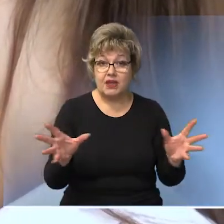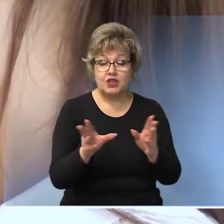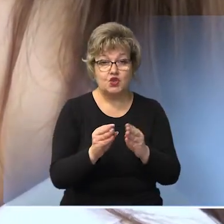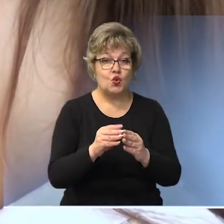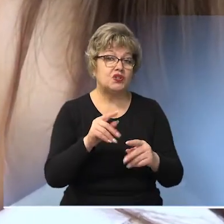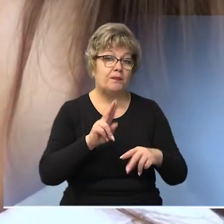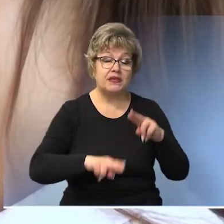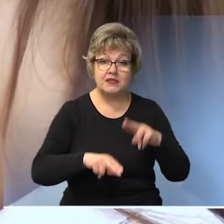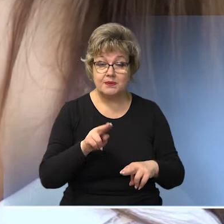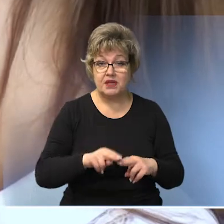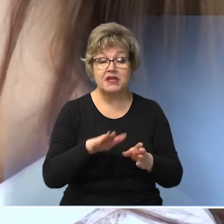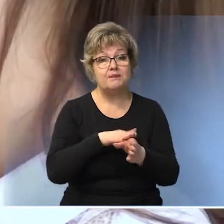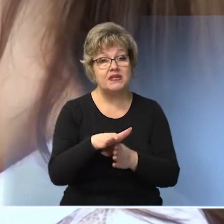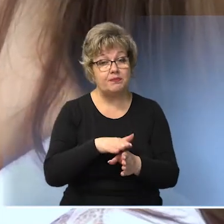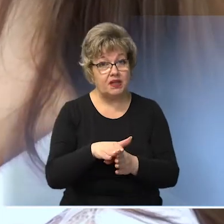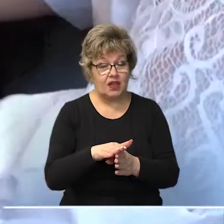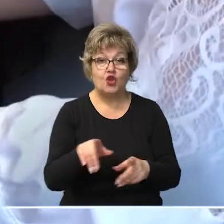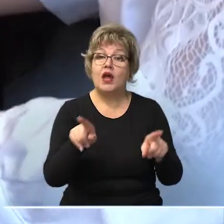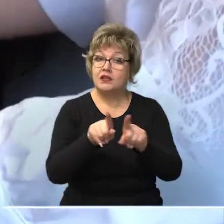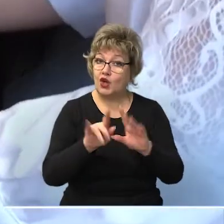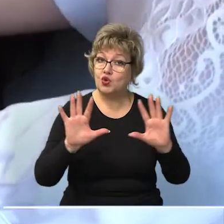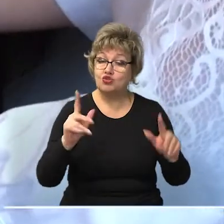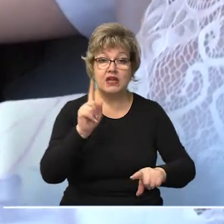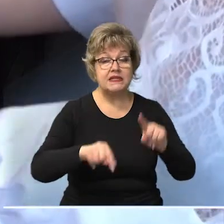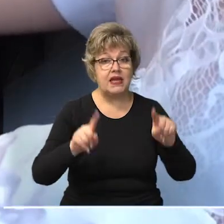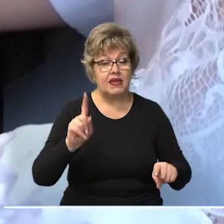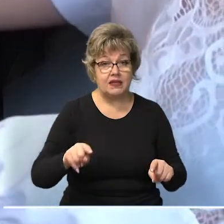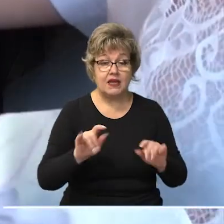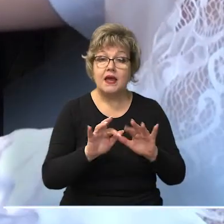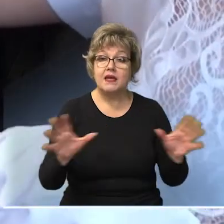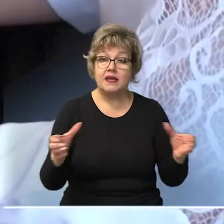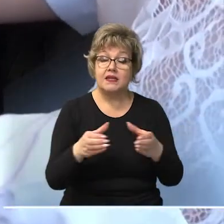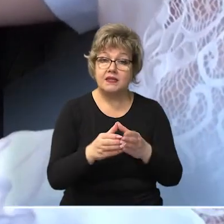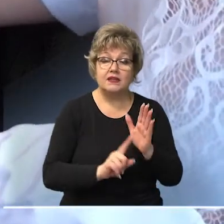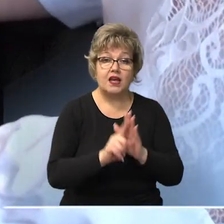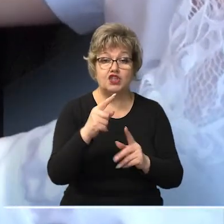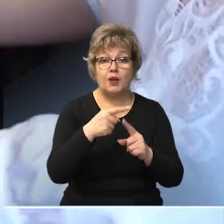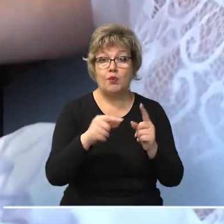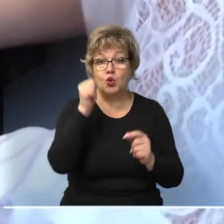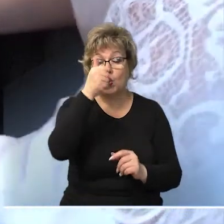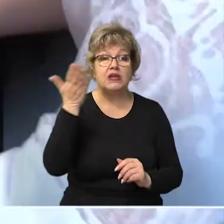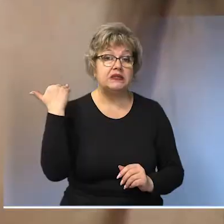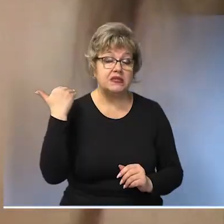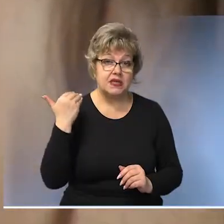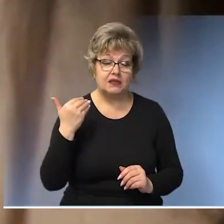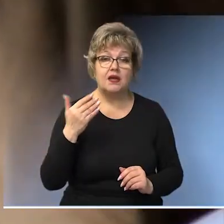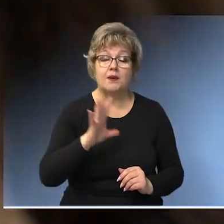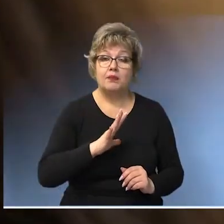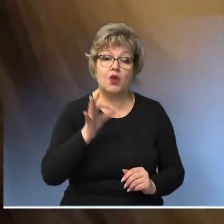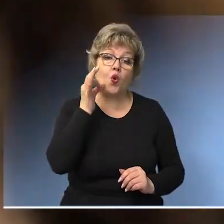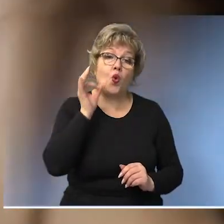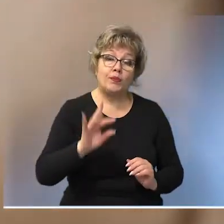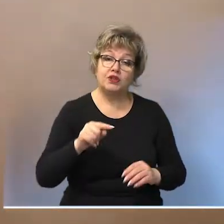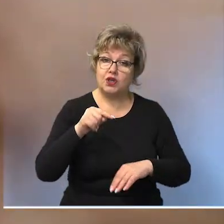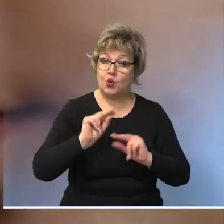Ребята схожи по темпераменту и по манере исполнения. Такое случается редко. Играть ансамблем начали полгода назад. Алина более